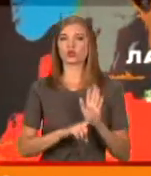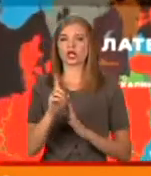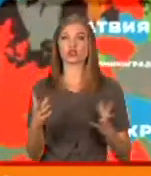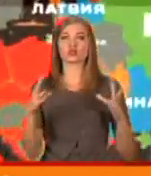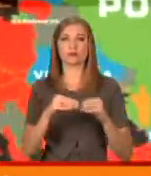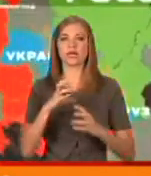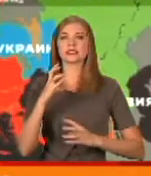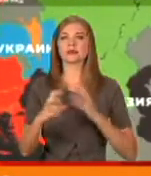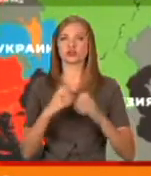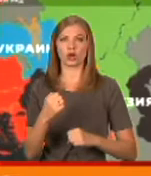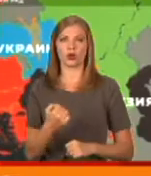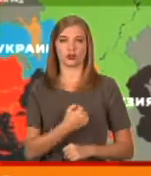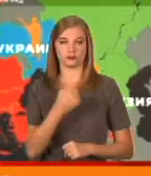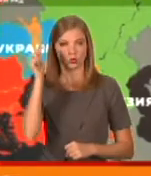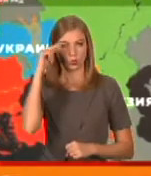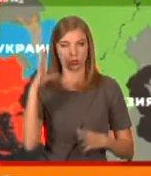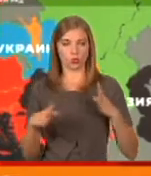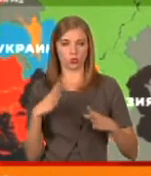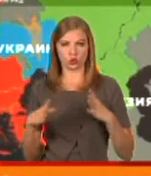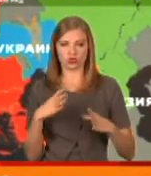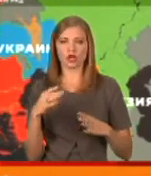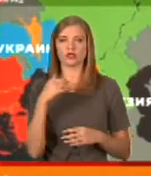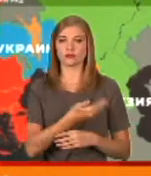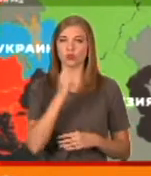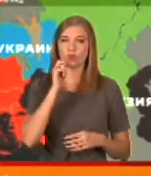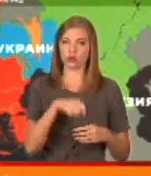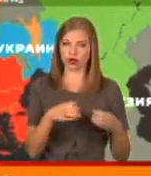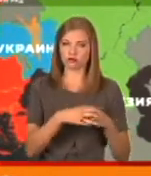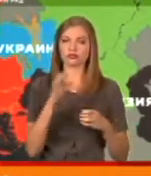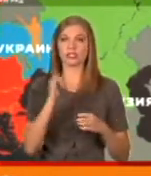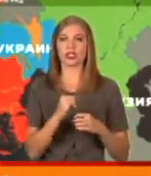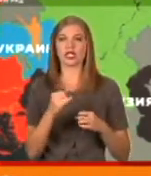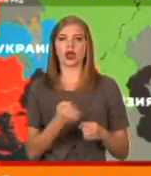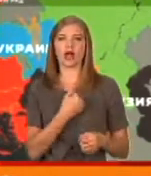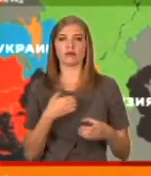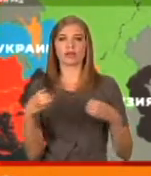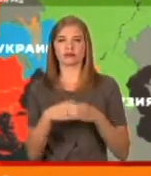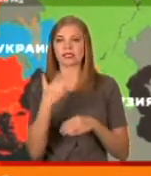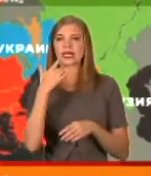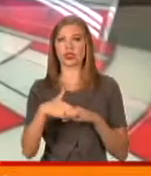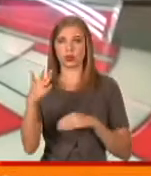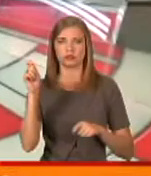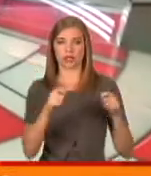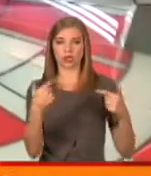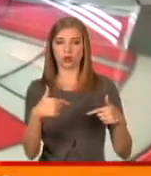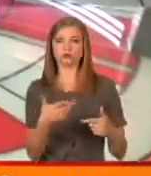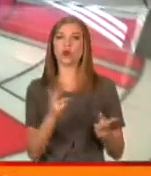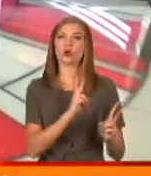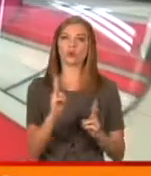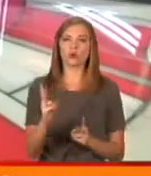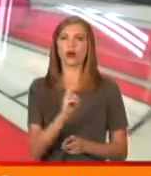совместні міжнародні сухопутні учення підрозділень вооружених сил України і армійських підрозділень іноземних держав. То,